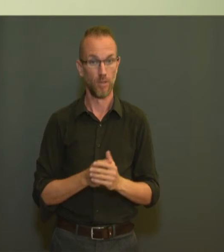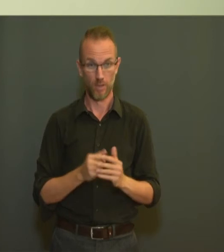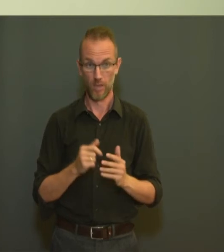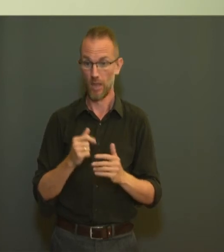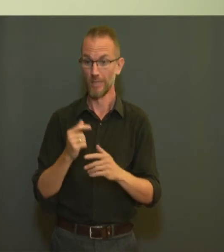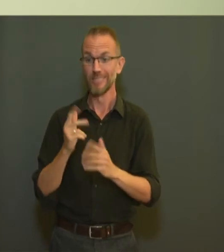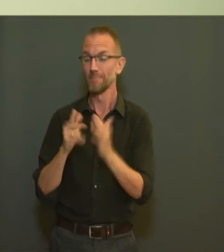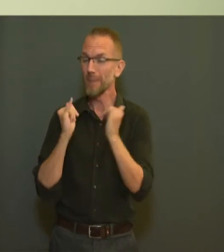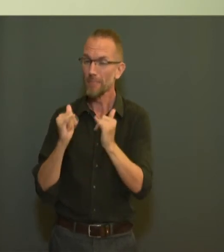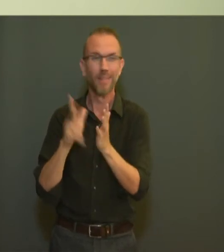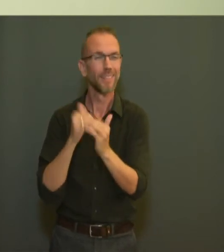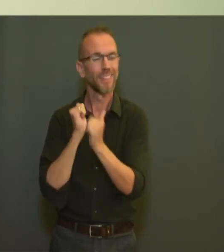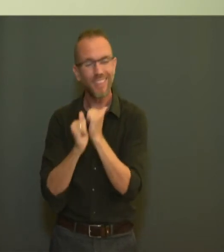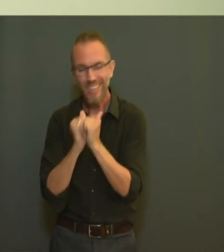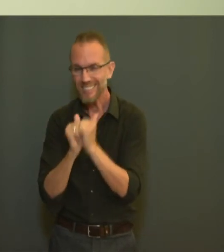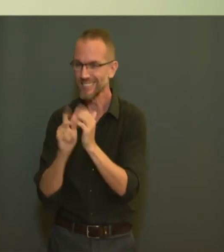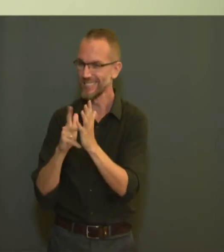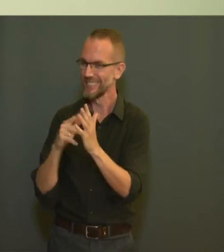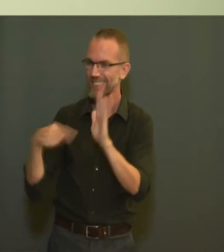négatif.